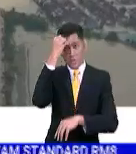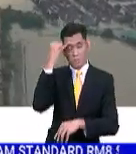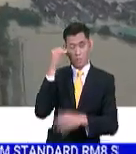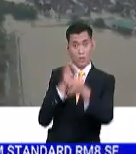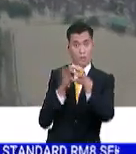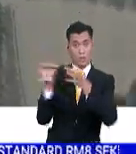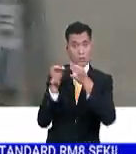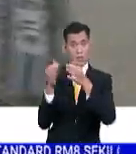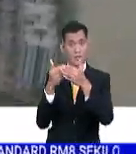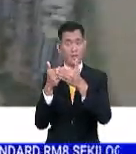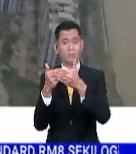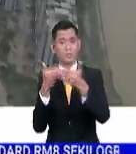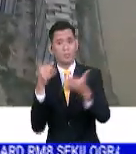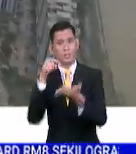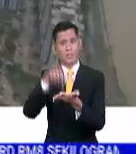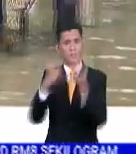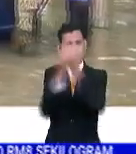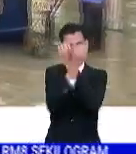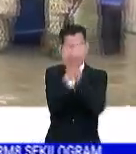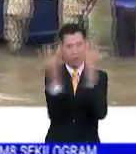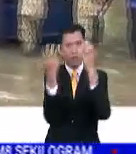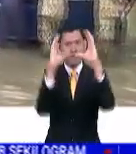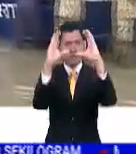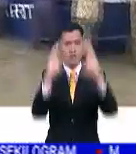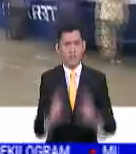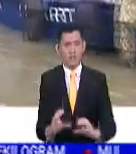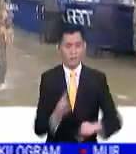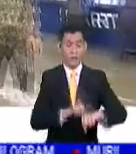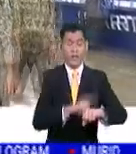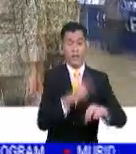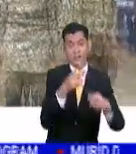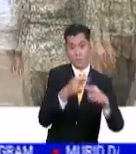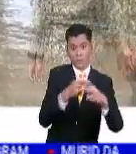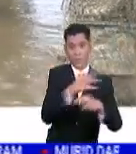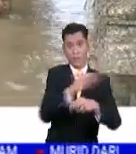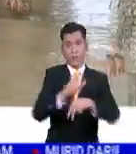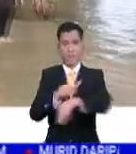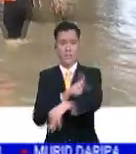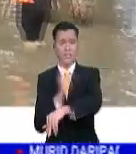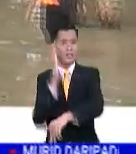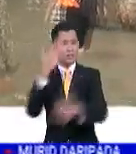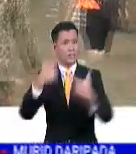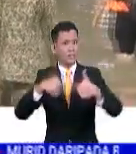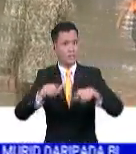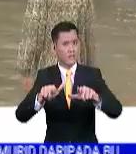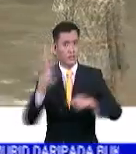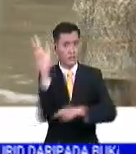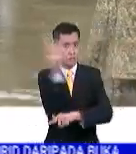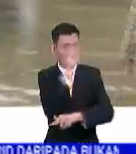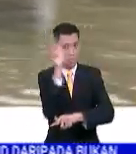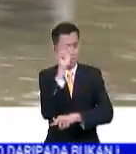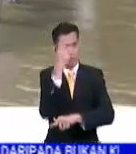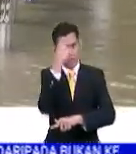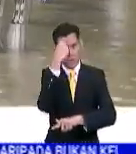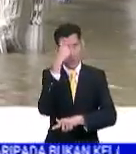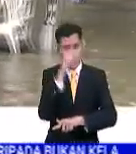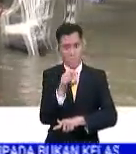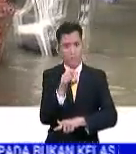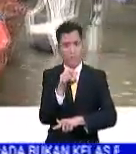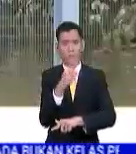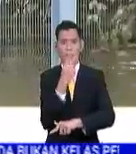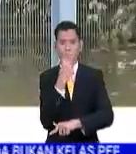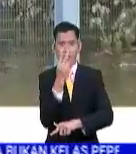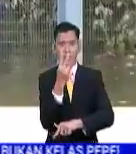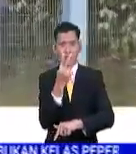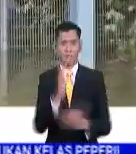Sabri Yaakob sebelum ini mengumumkan langkah jangka pendek dan panjang yang akan dilaksanakan kerajaan bagi mitigasi